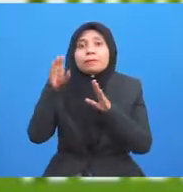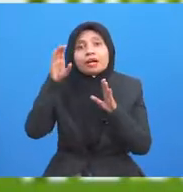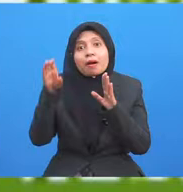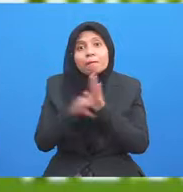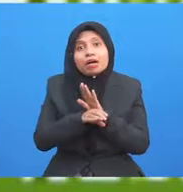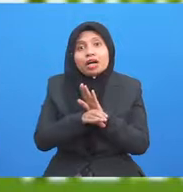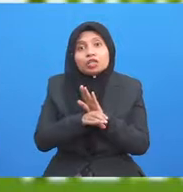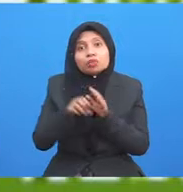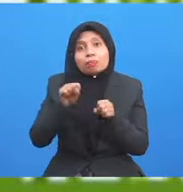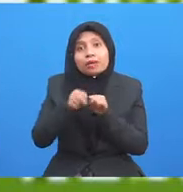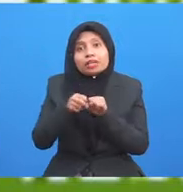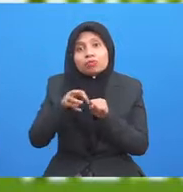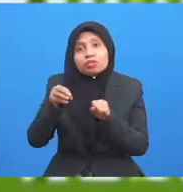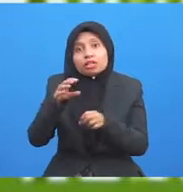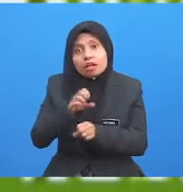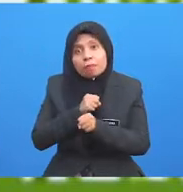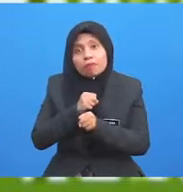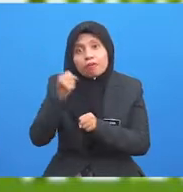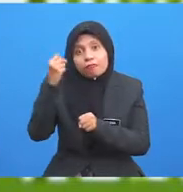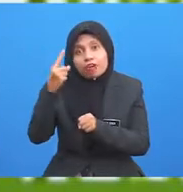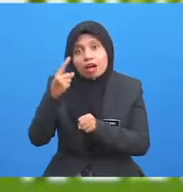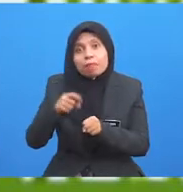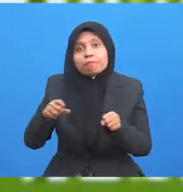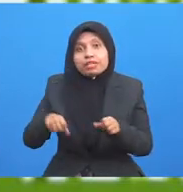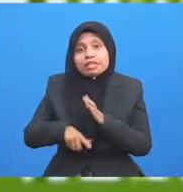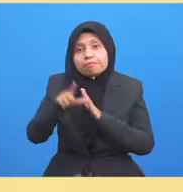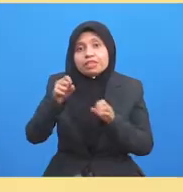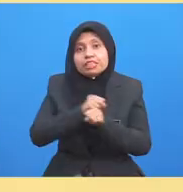murid-murid dapat memahami dengan lebih jelas.